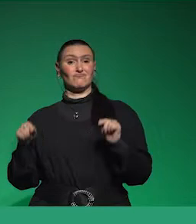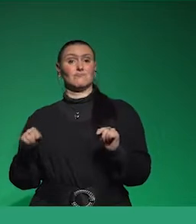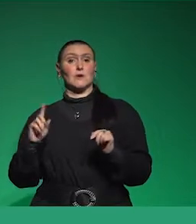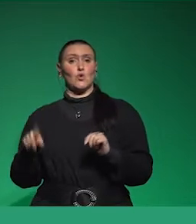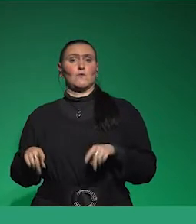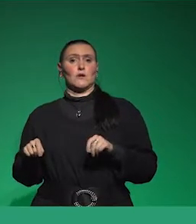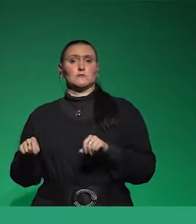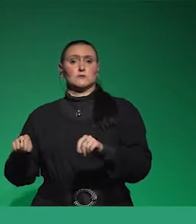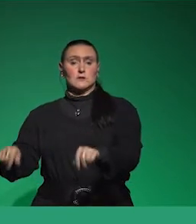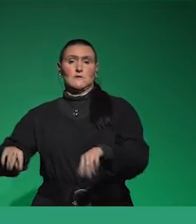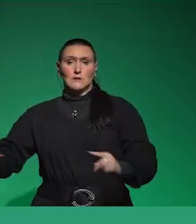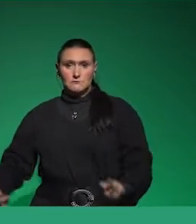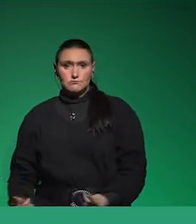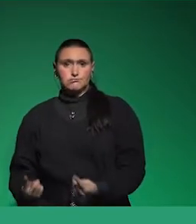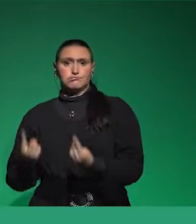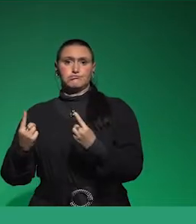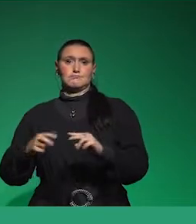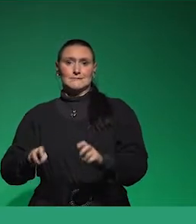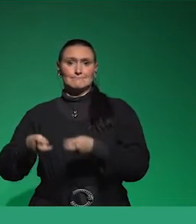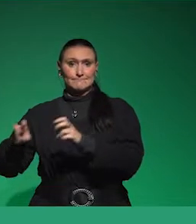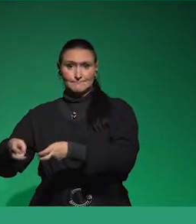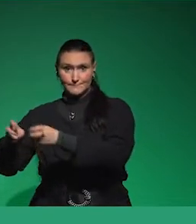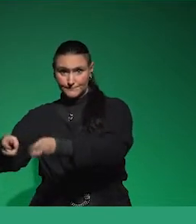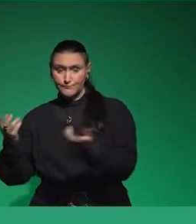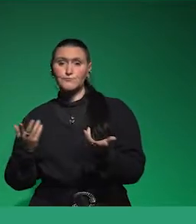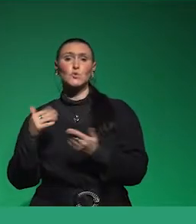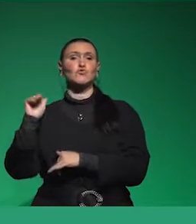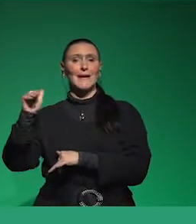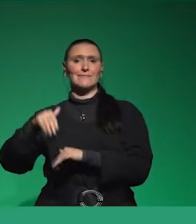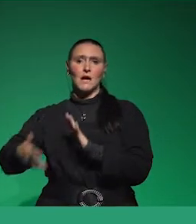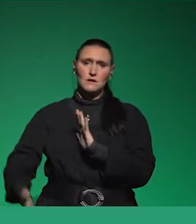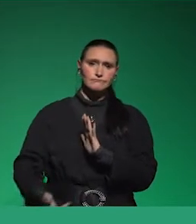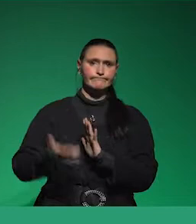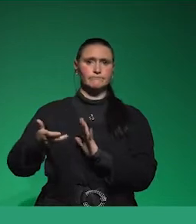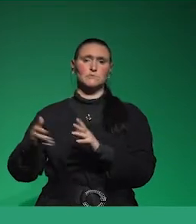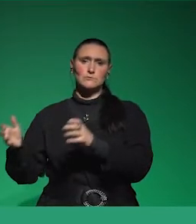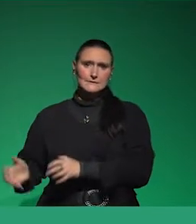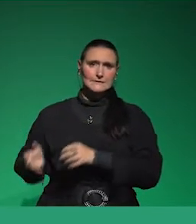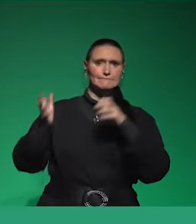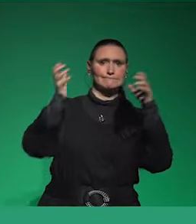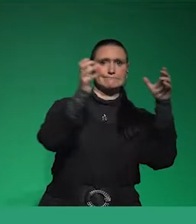züchten, die wir dann später in den Wald pflanzen. Also